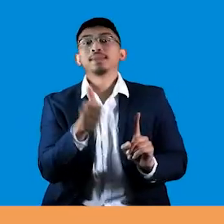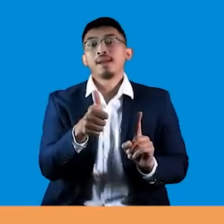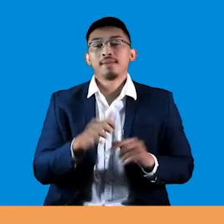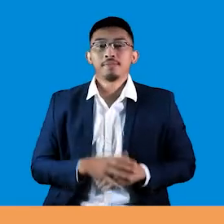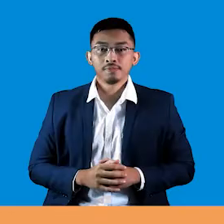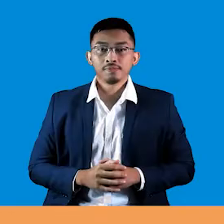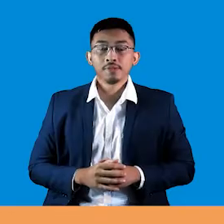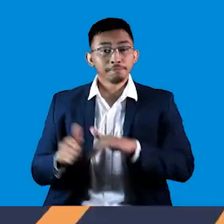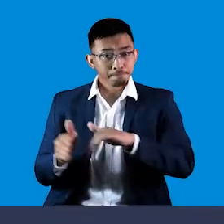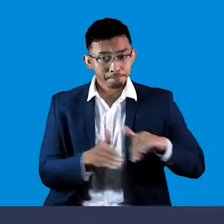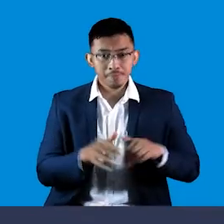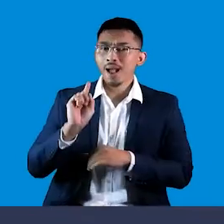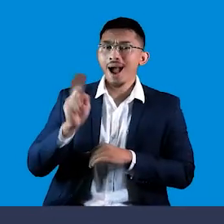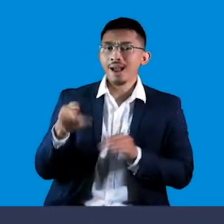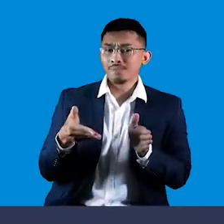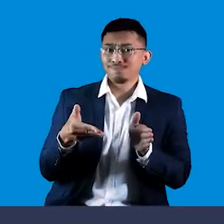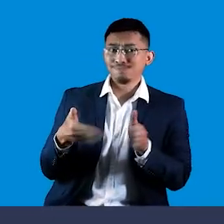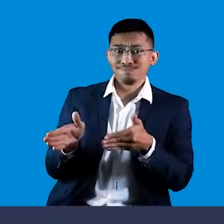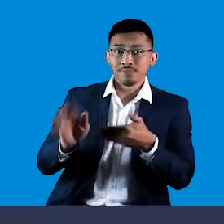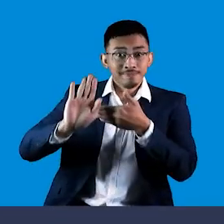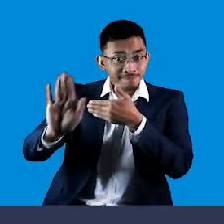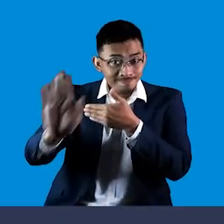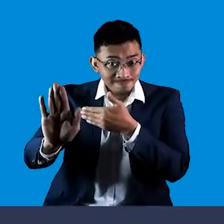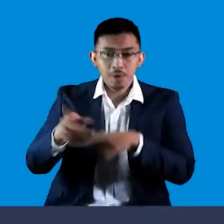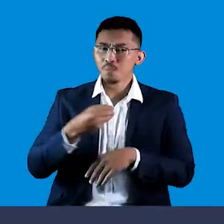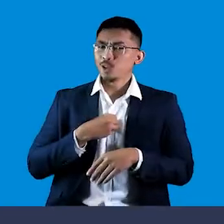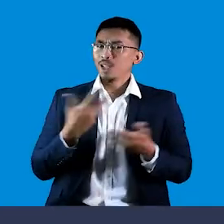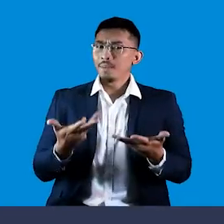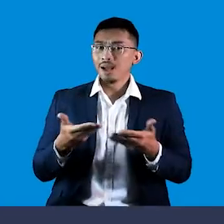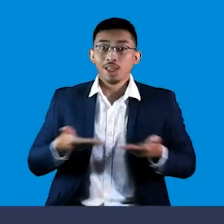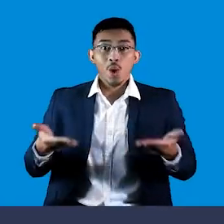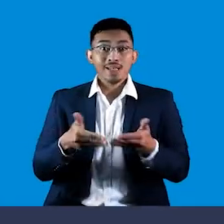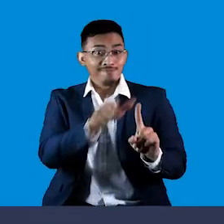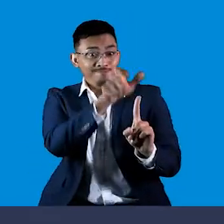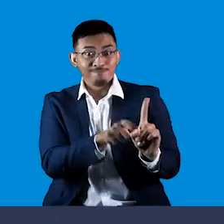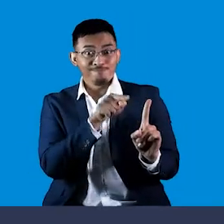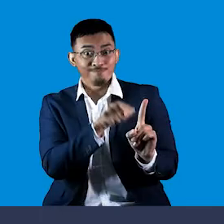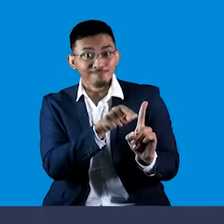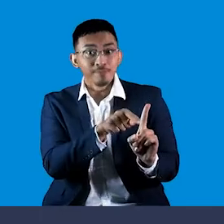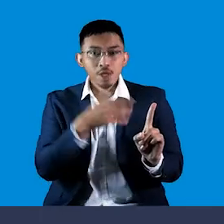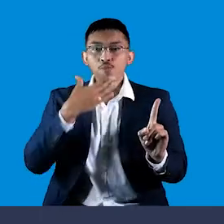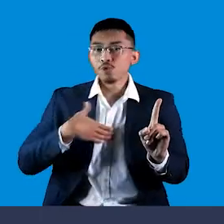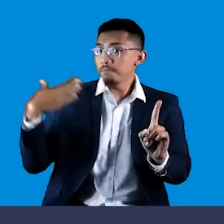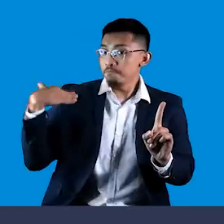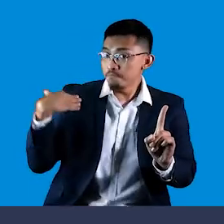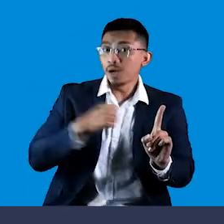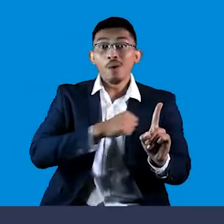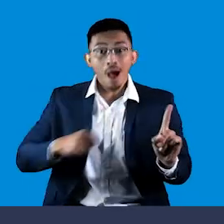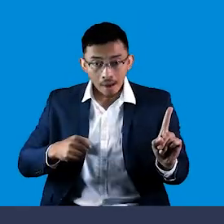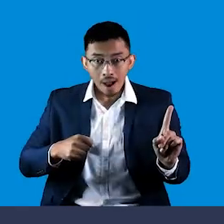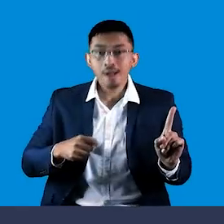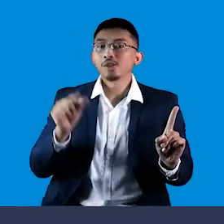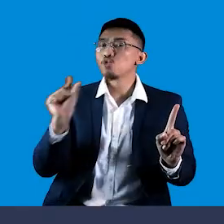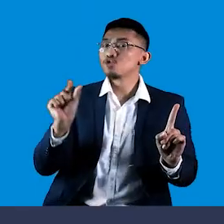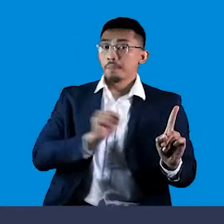tugas. Selain itu, ada juga konflik kepentingan potensial, yaitu situasi di mana seseorang yang memegang jabatan